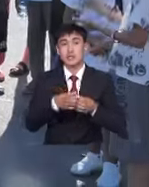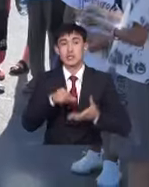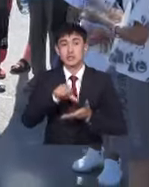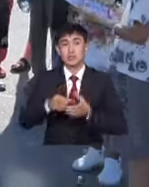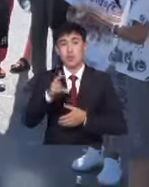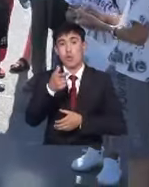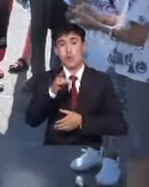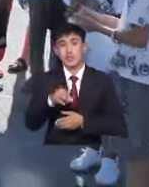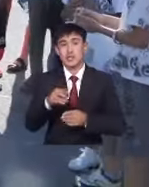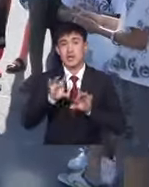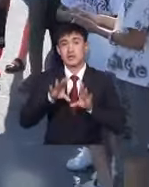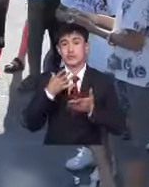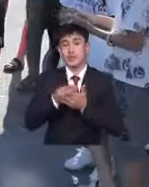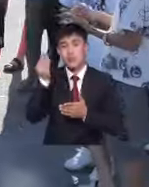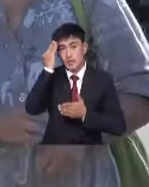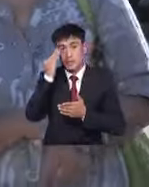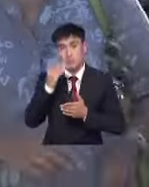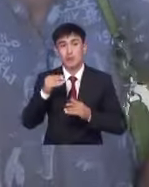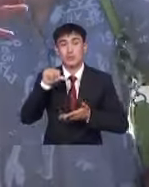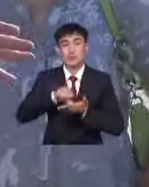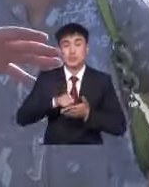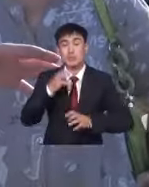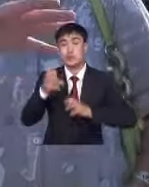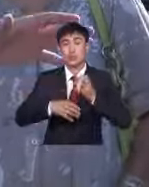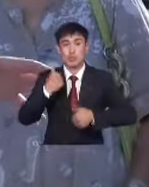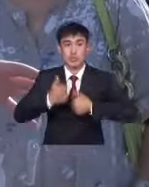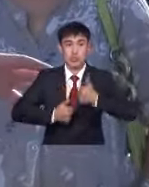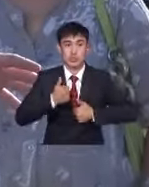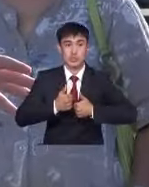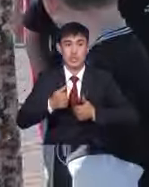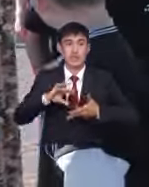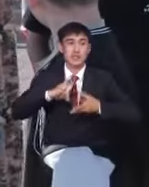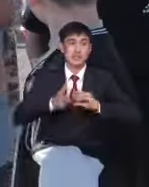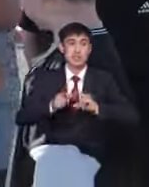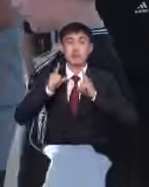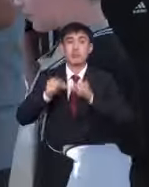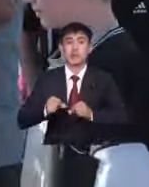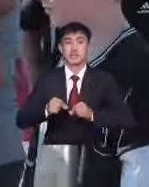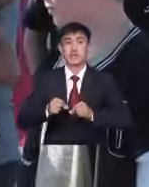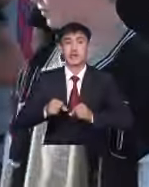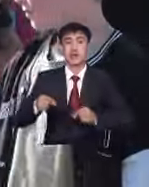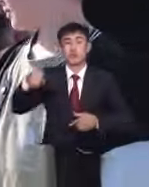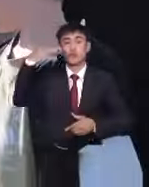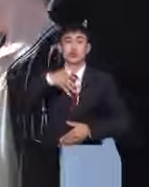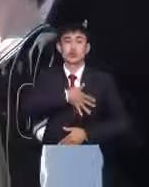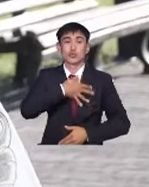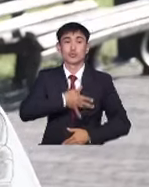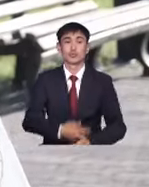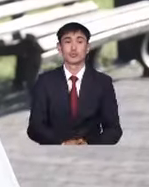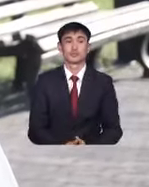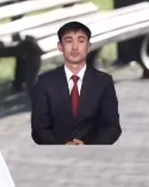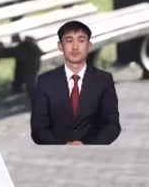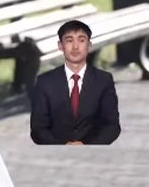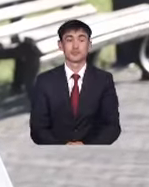с огромным удовольствием делятся впечатлениями от участия в международном конкурсе Да и в целом от поездки в солнечную Грузию